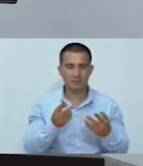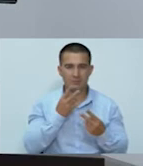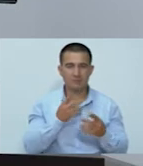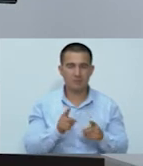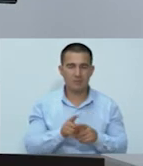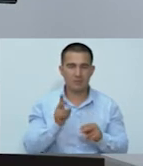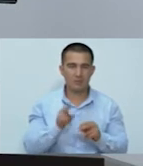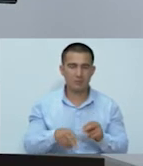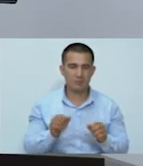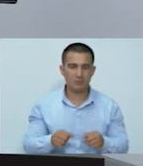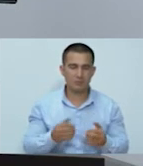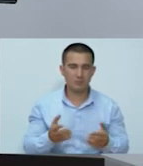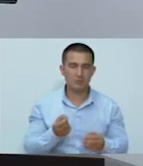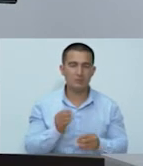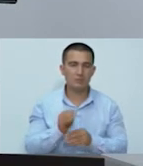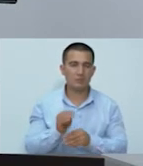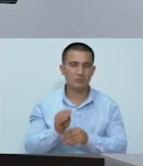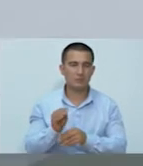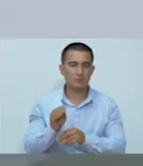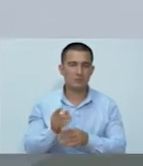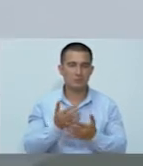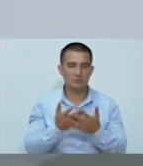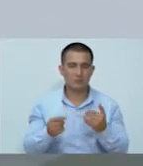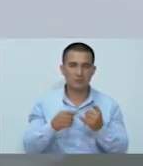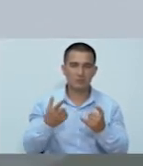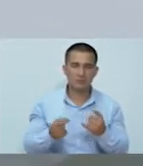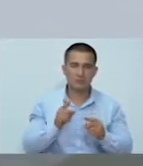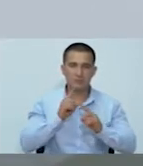yakunlashingiz mumkin yoki qo'shimcha yana banklardan